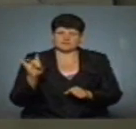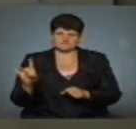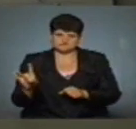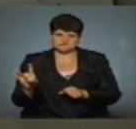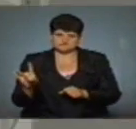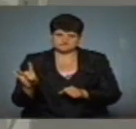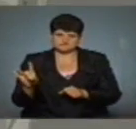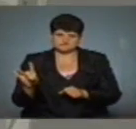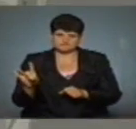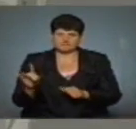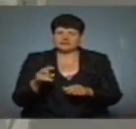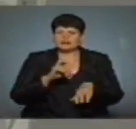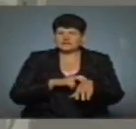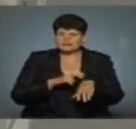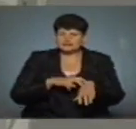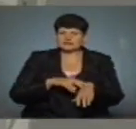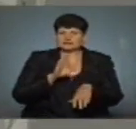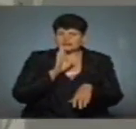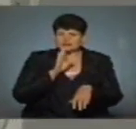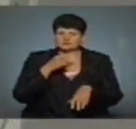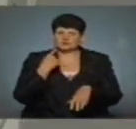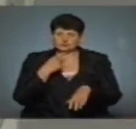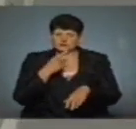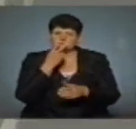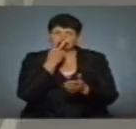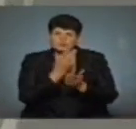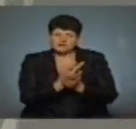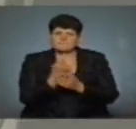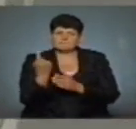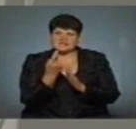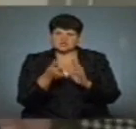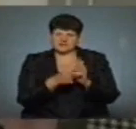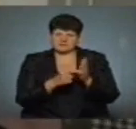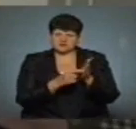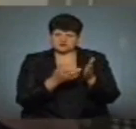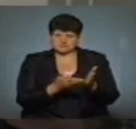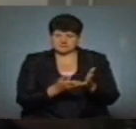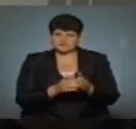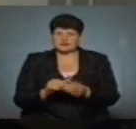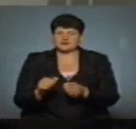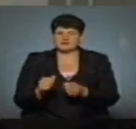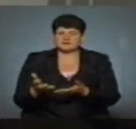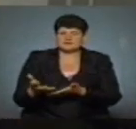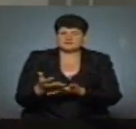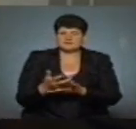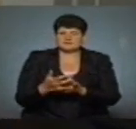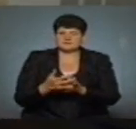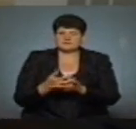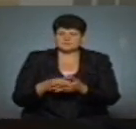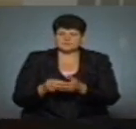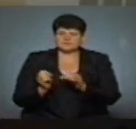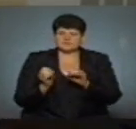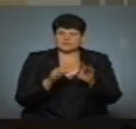полімеразно-ланцюгової реакції. Лікарка-вірусолог Оля Костюк показує перше приміщення. Матеріал поступає в